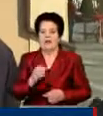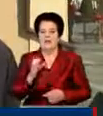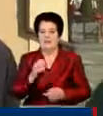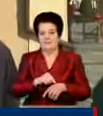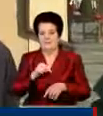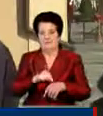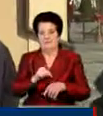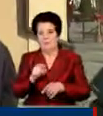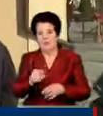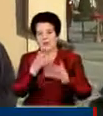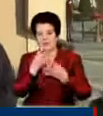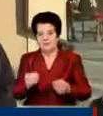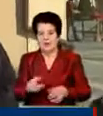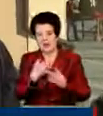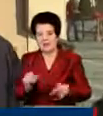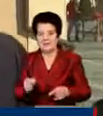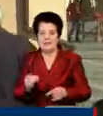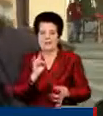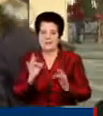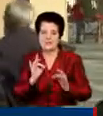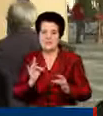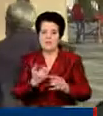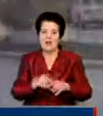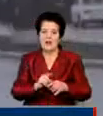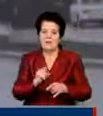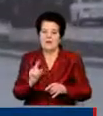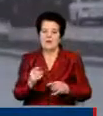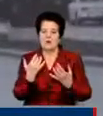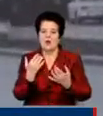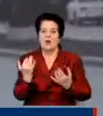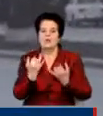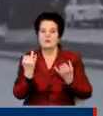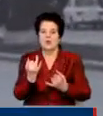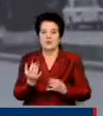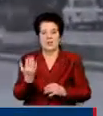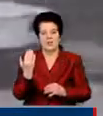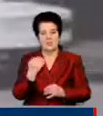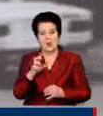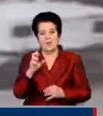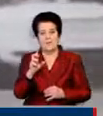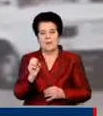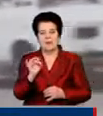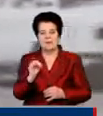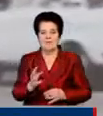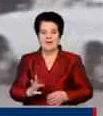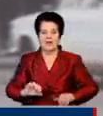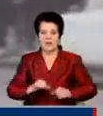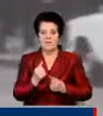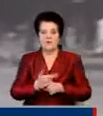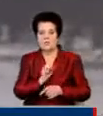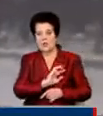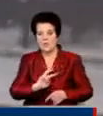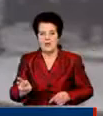apoi prin dispariția lor a da un alt fel de semnal asupra evenimentelor istorice recente. Revolta de la Brașov s-a manifestat prin prezența a mii